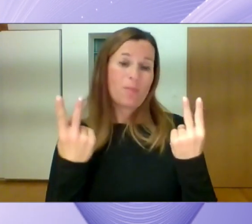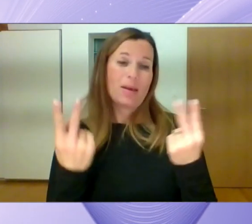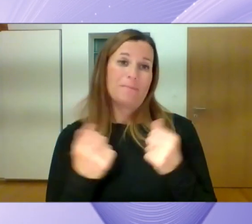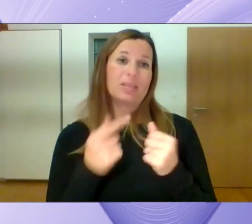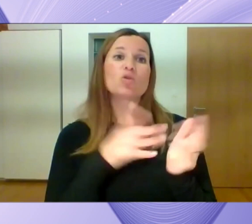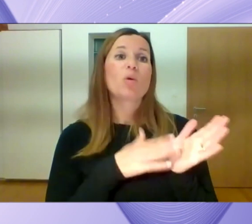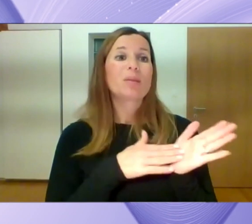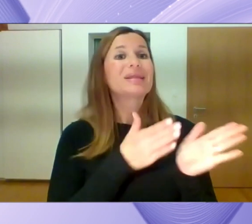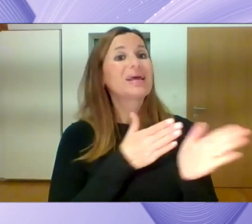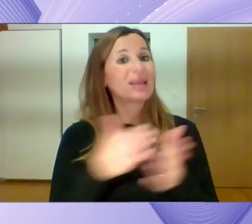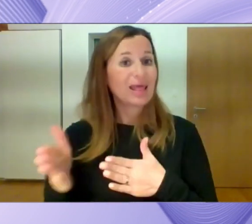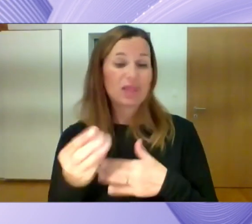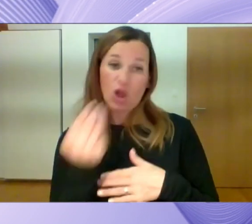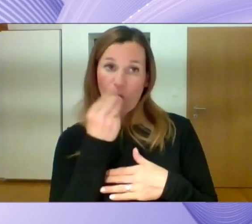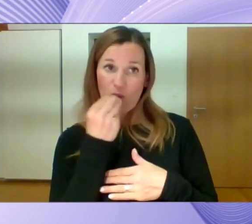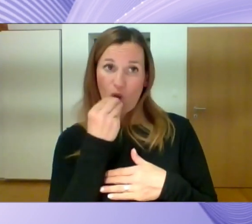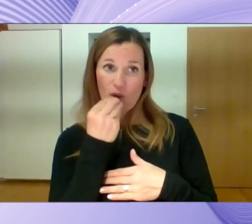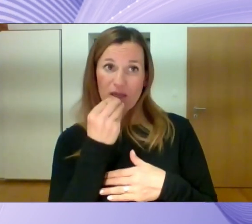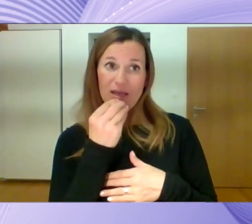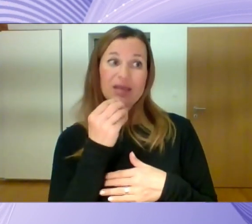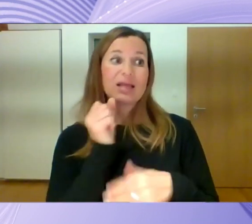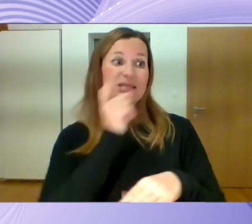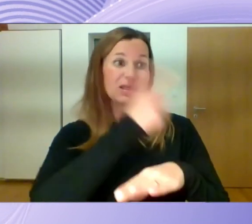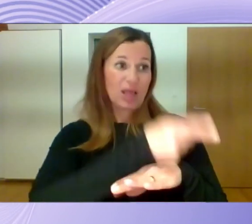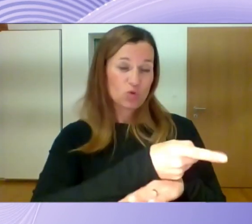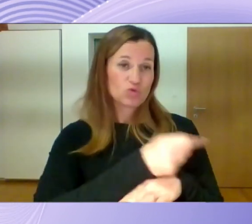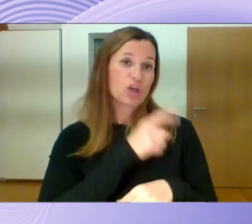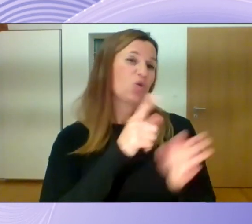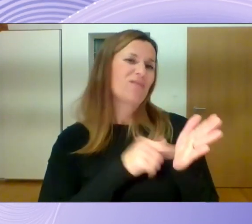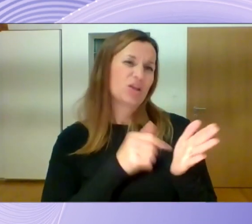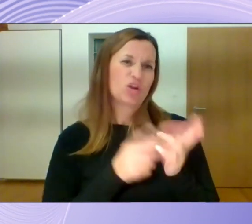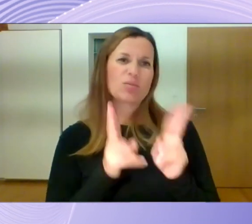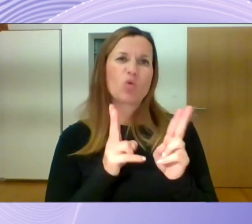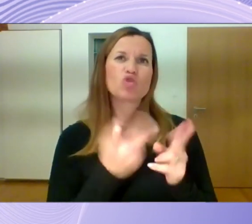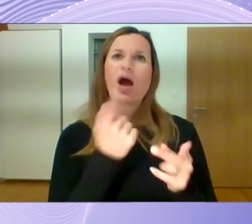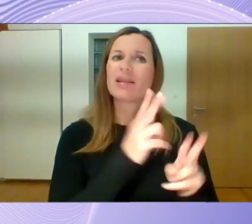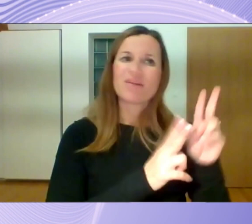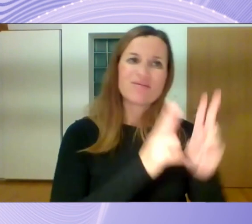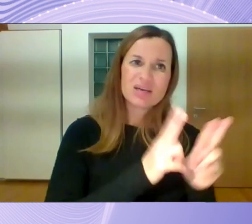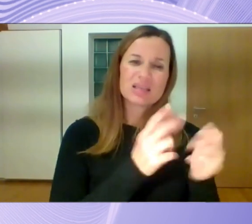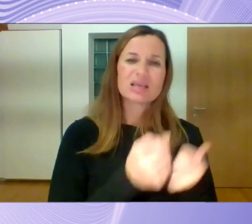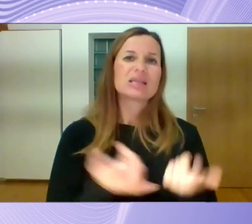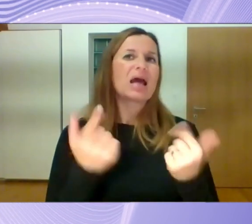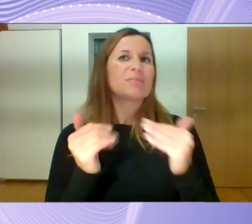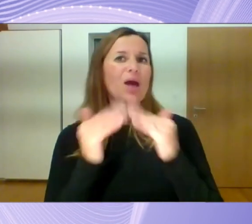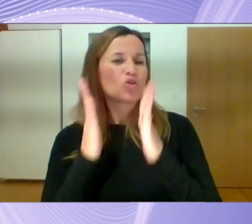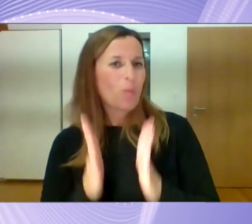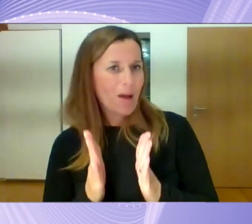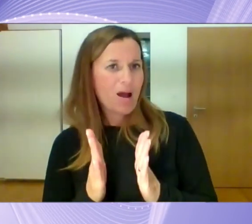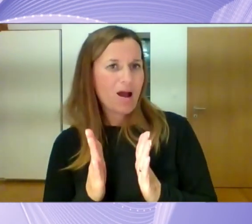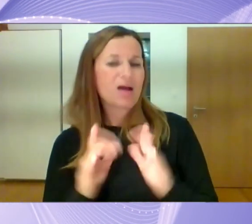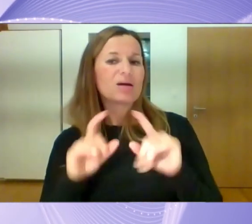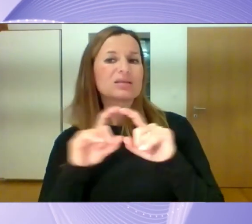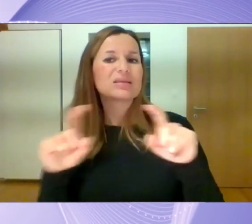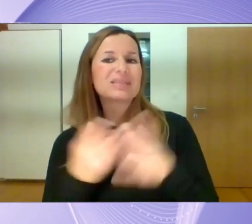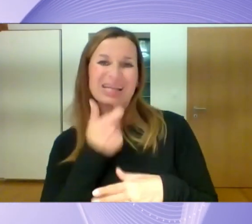redni obroki, da se naročijo, je možno velikokrat v vrtcih, je možno v domovih za starejše,